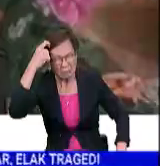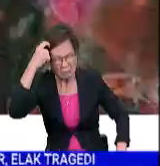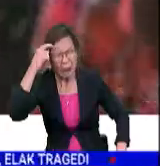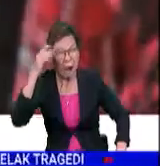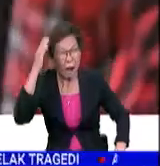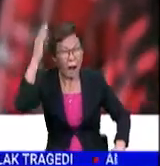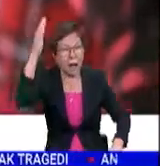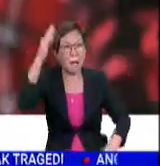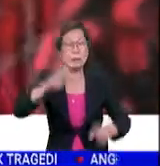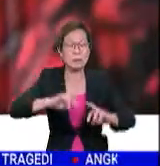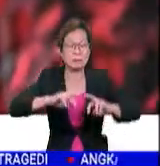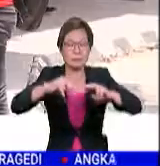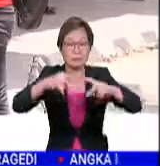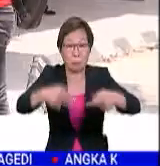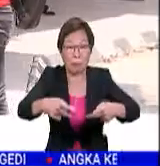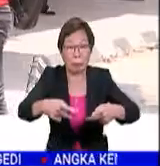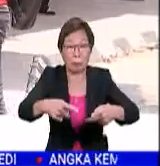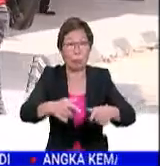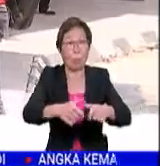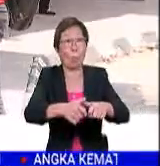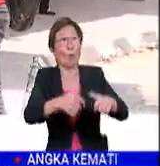besar.